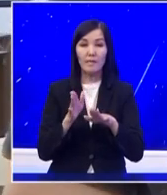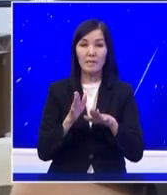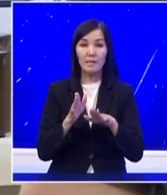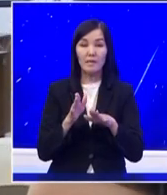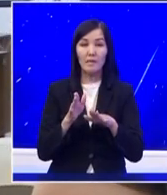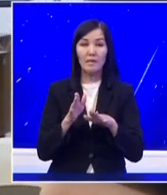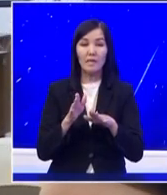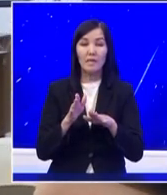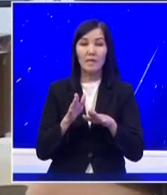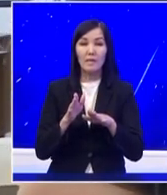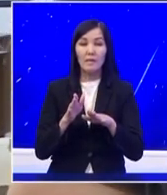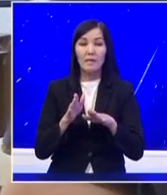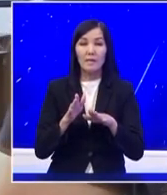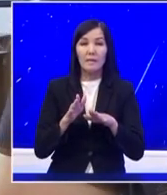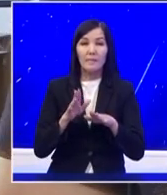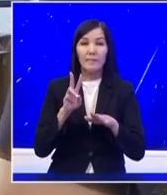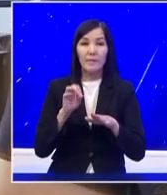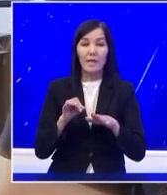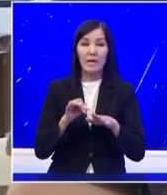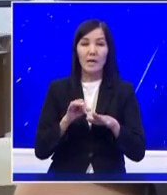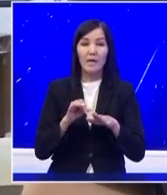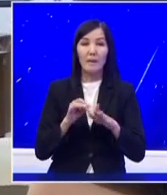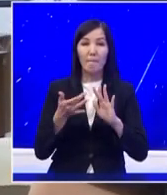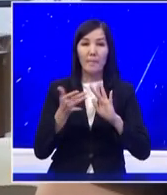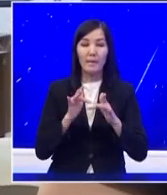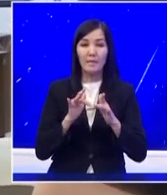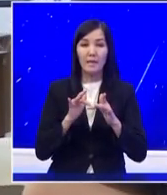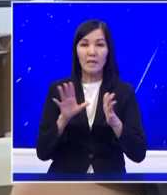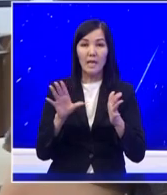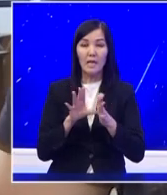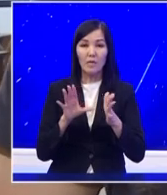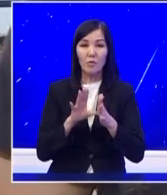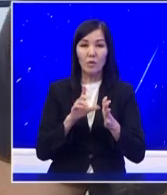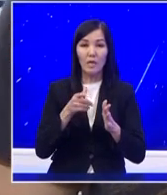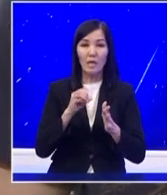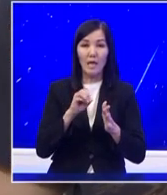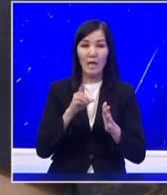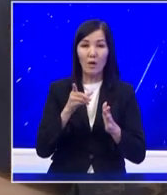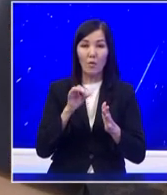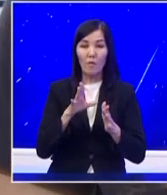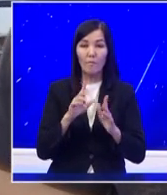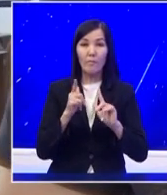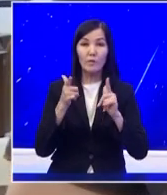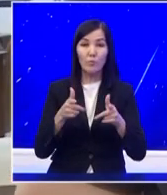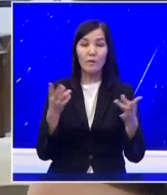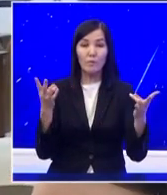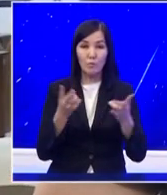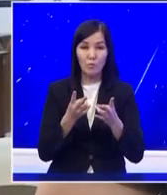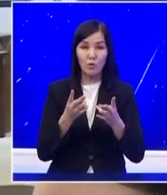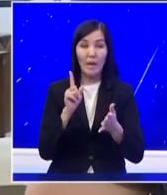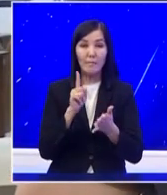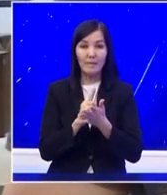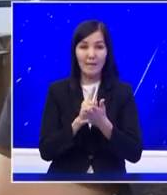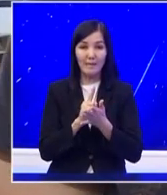Прием заявок будет проводиться через портал электронного правительства ЕГОВ. Для этого поступающим нужно будет